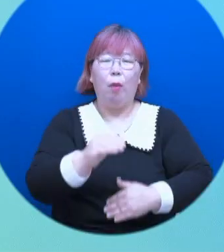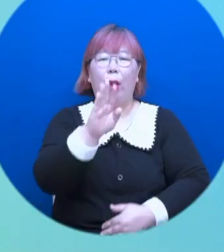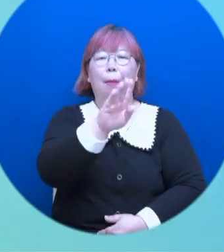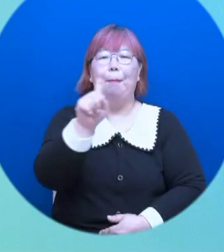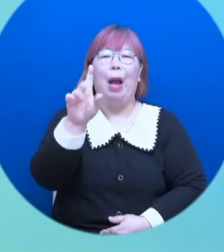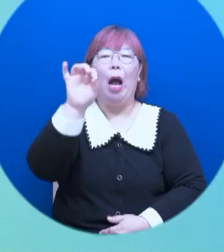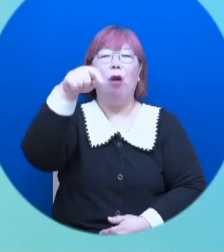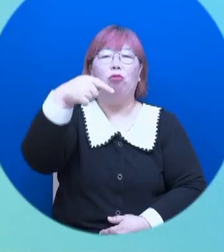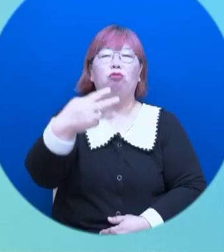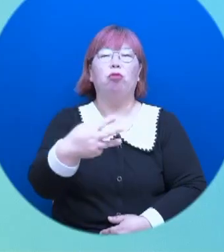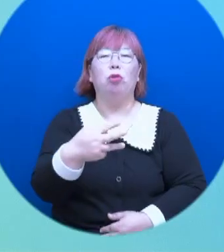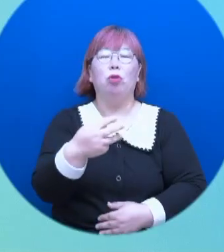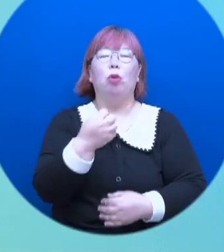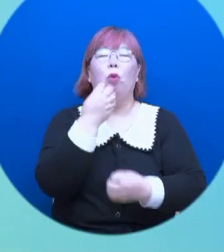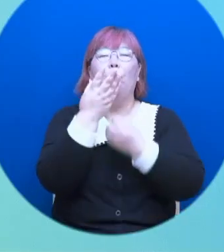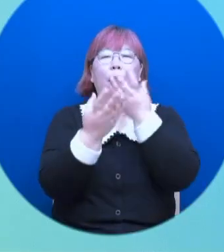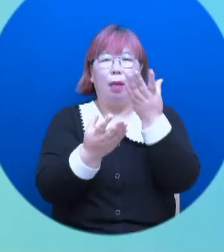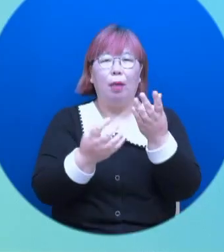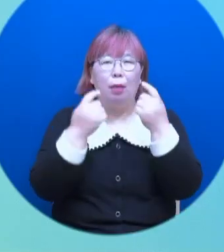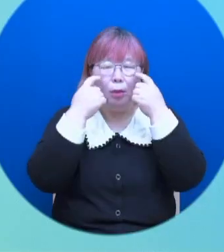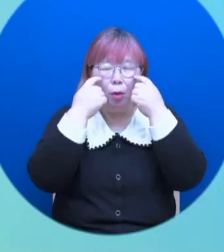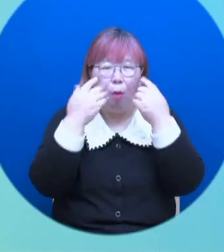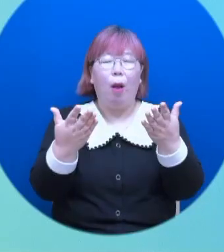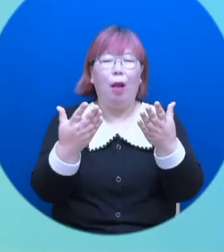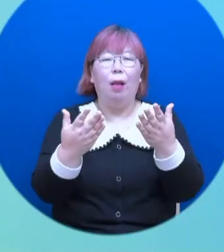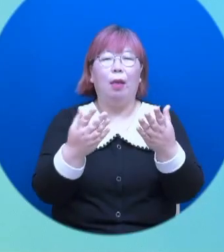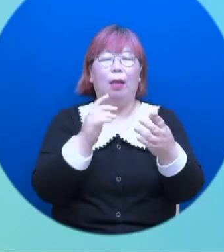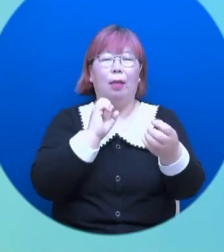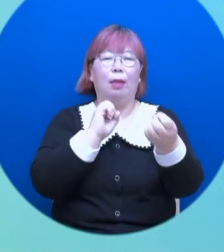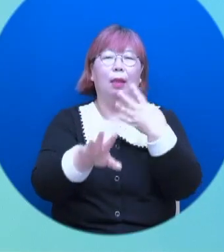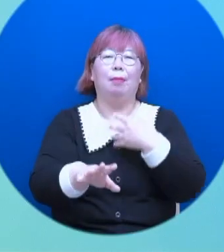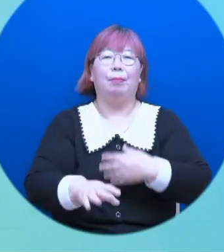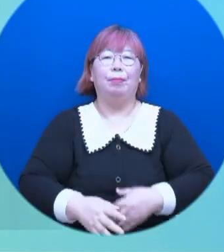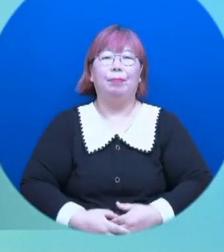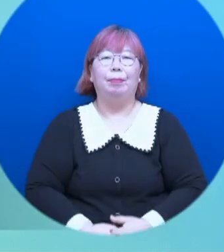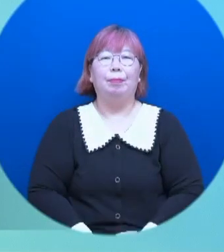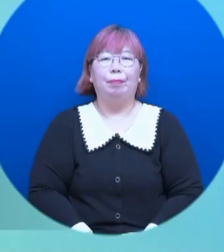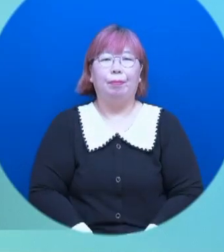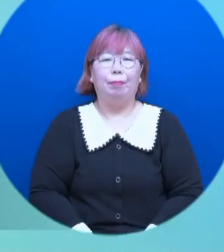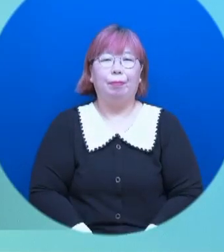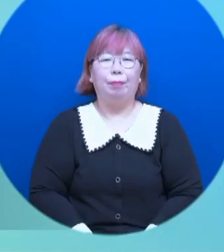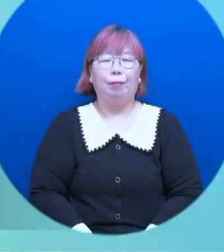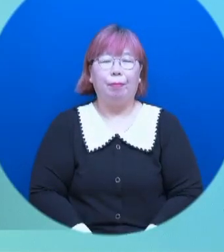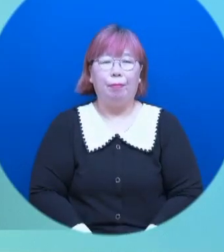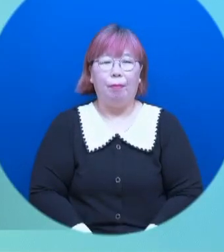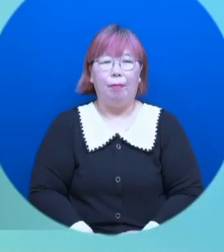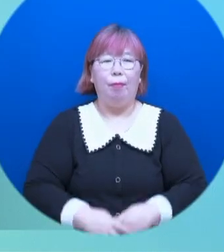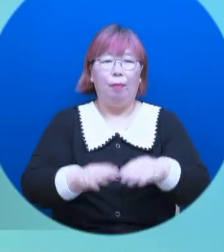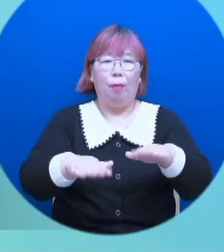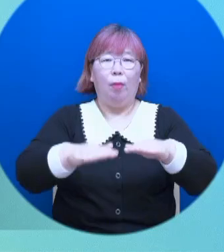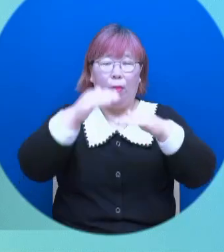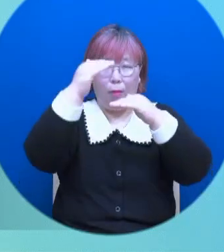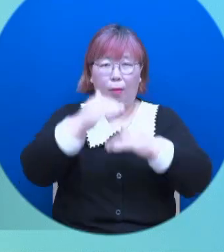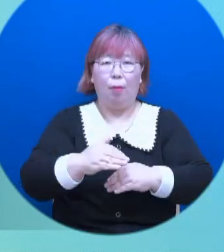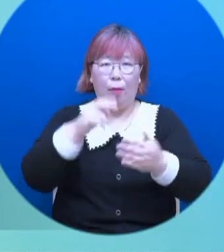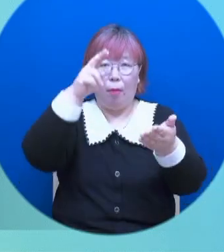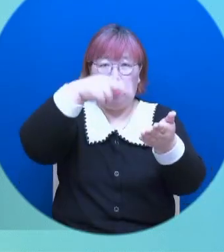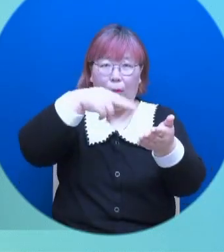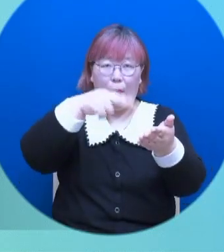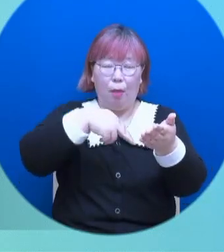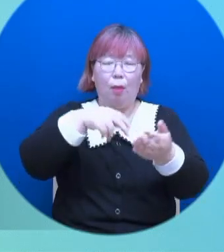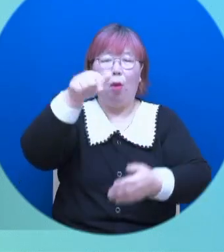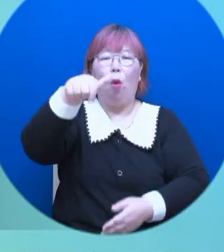고백이 정확하고 명쾌하게 설명해 줍니다. 본문을 한번 읽어보겠습니다.